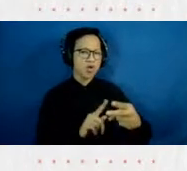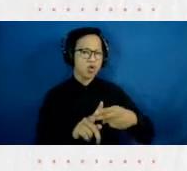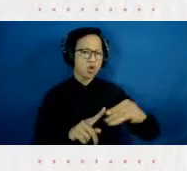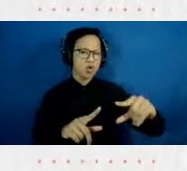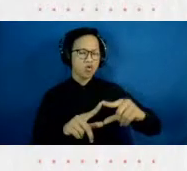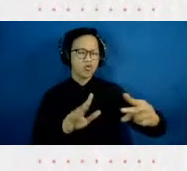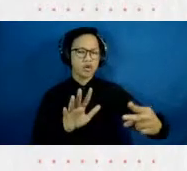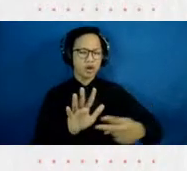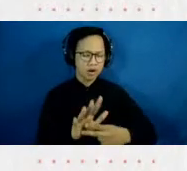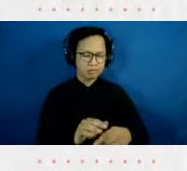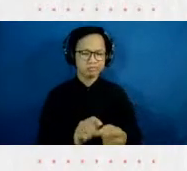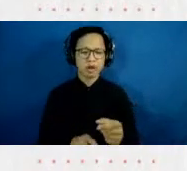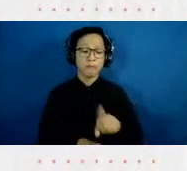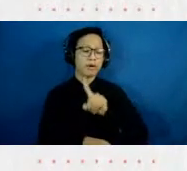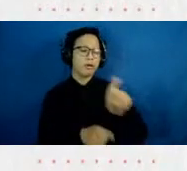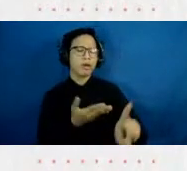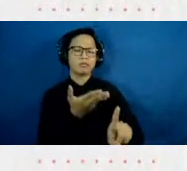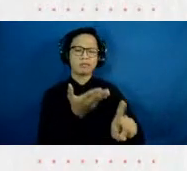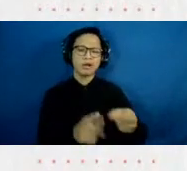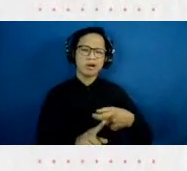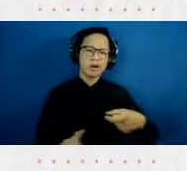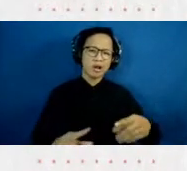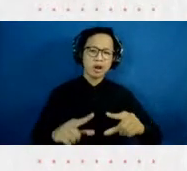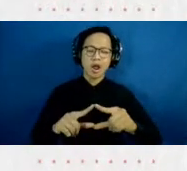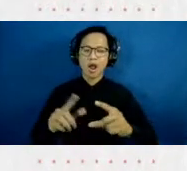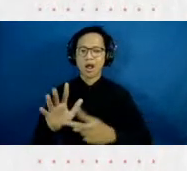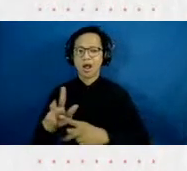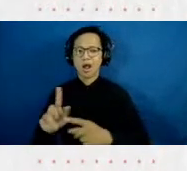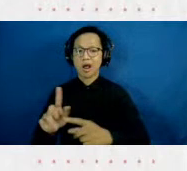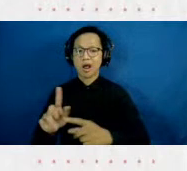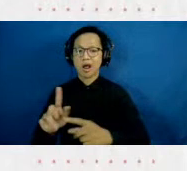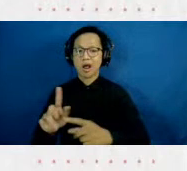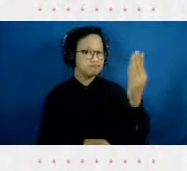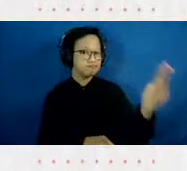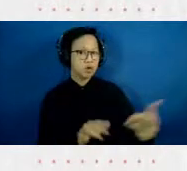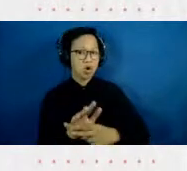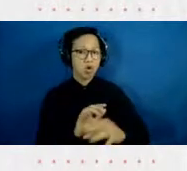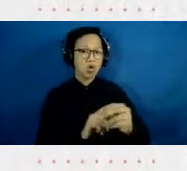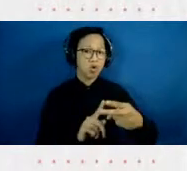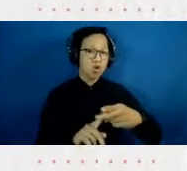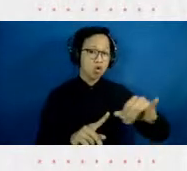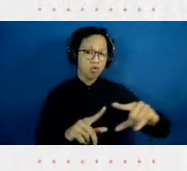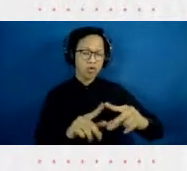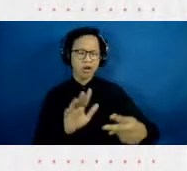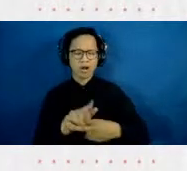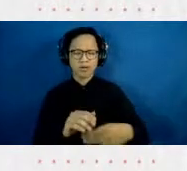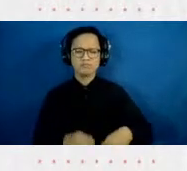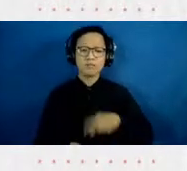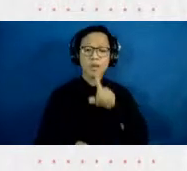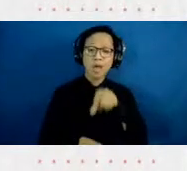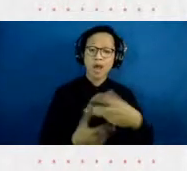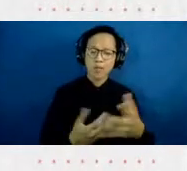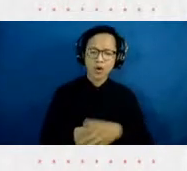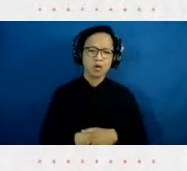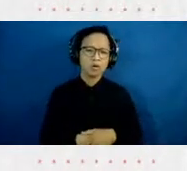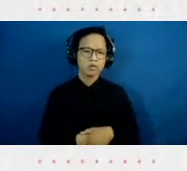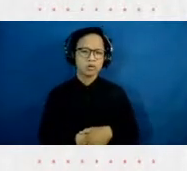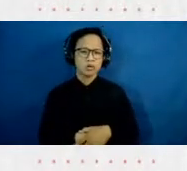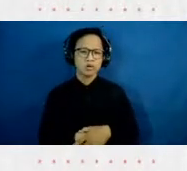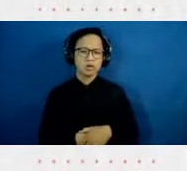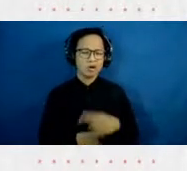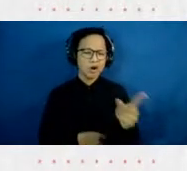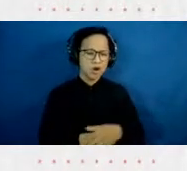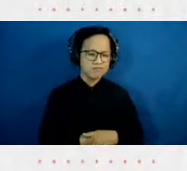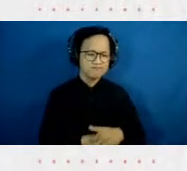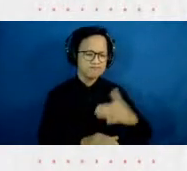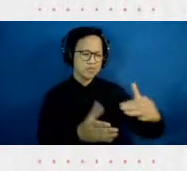Andi Angkasa Putra. Kepada Kak Novian Suhardil, pertanyaannya apa yang harus kita lakukan apabila menerima pesan teror